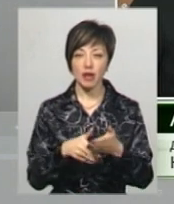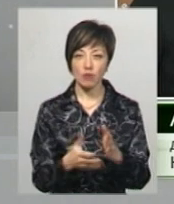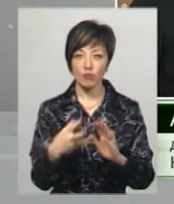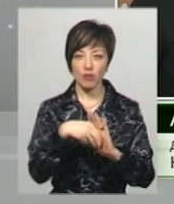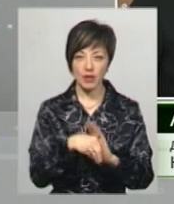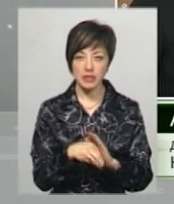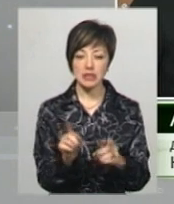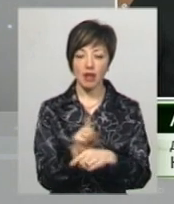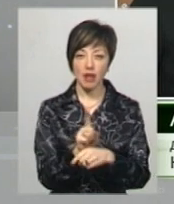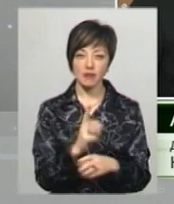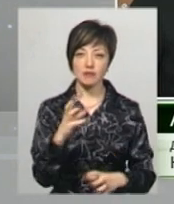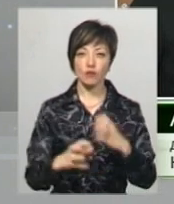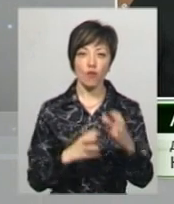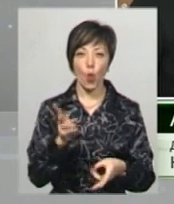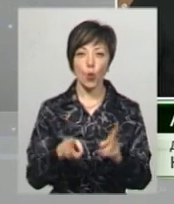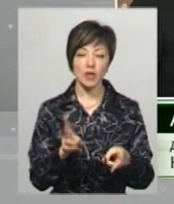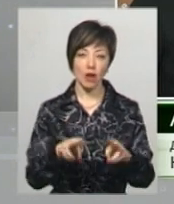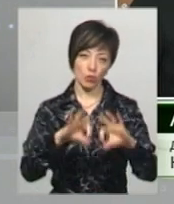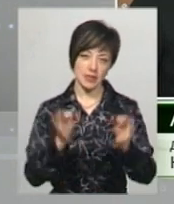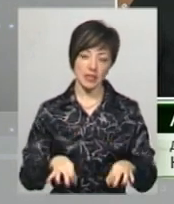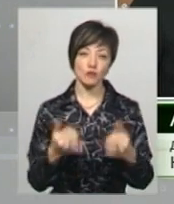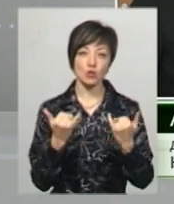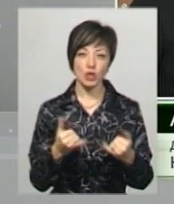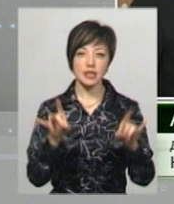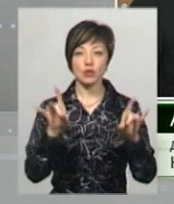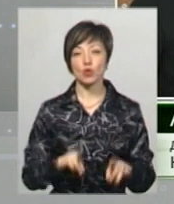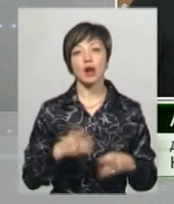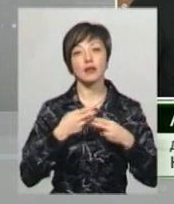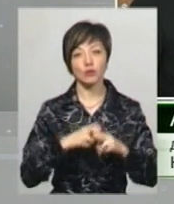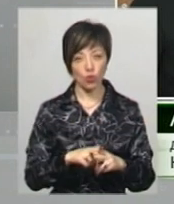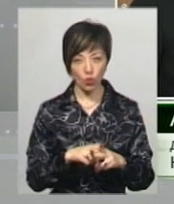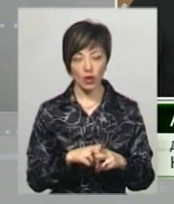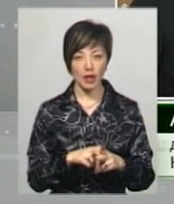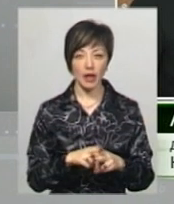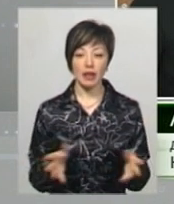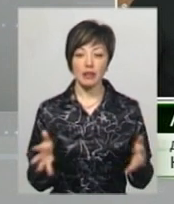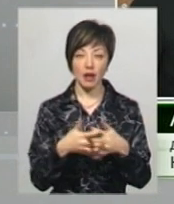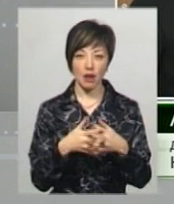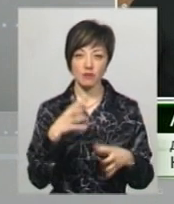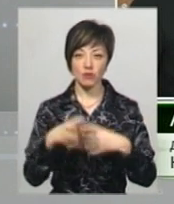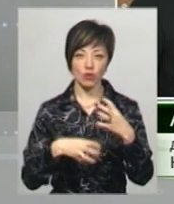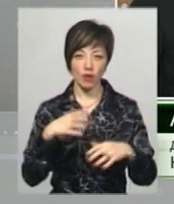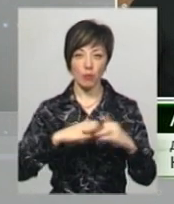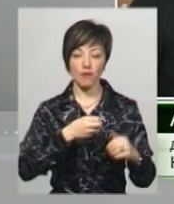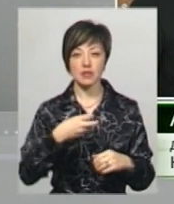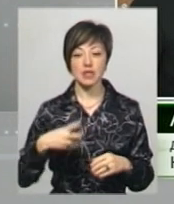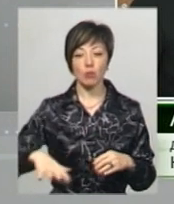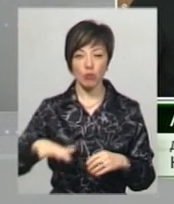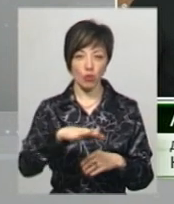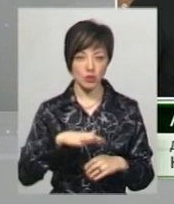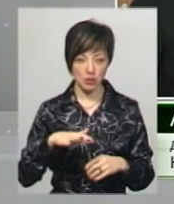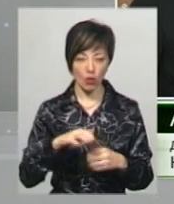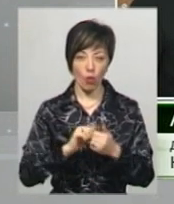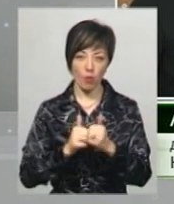стандартів світового кулінарного мистецтва, сучасних ресторанних технологій, інтеграції у світовий професійний простір,